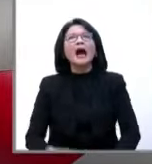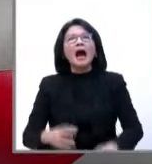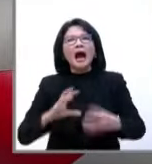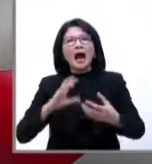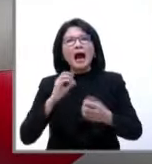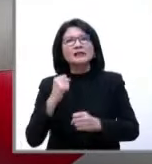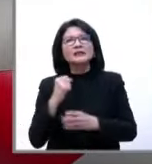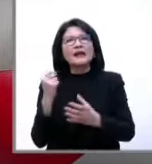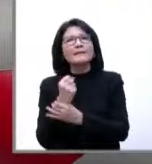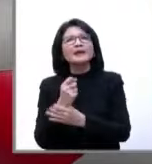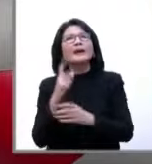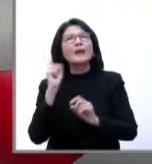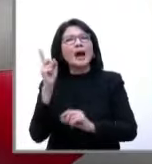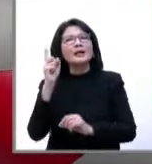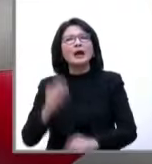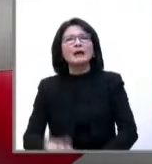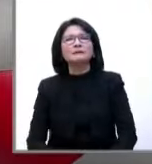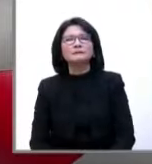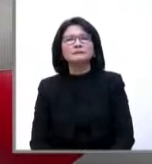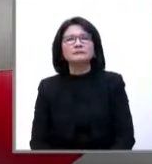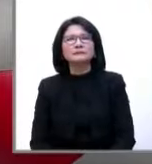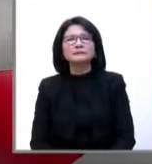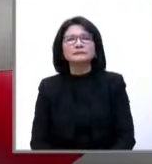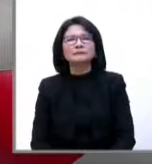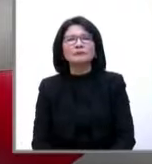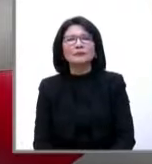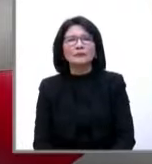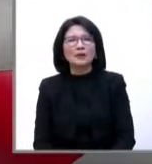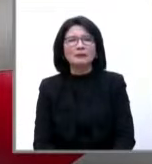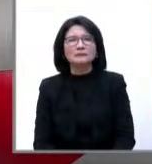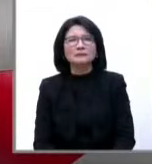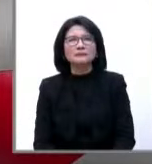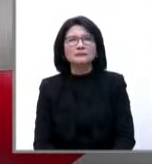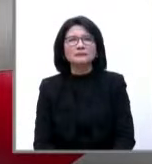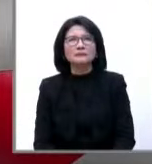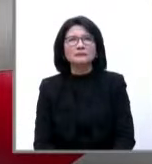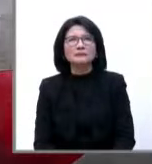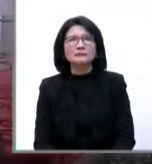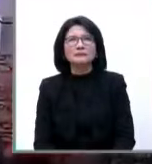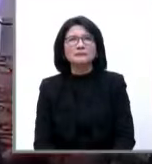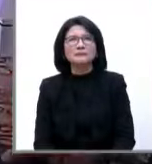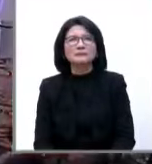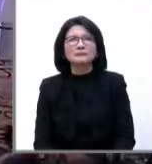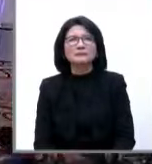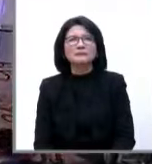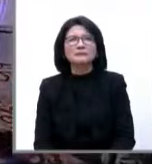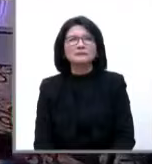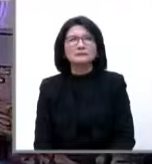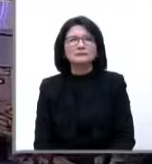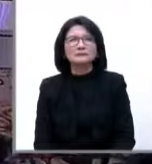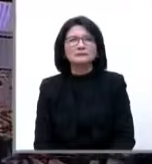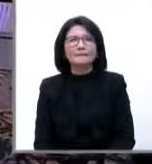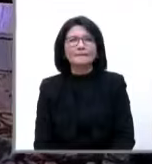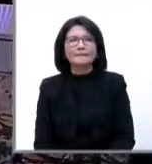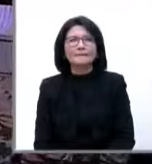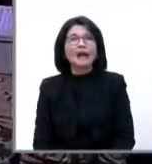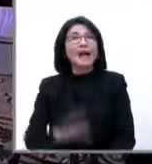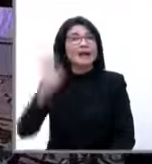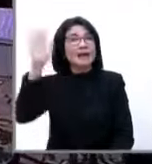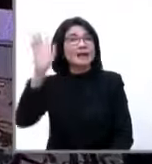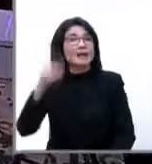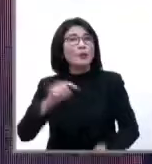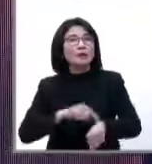nyata Terima kasih baik ini kami persilakan nanti